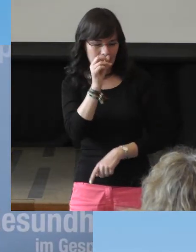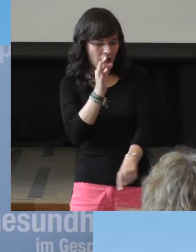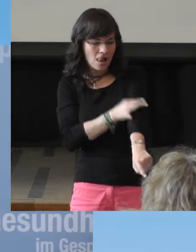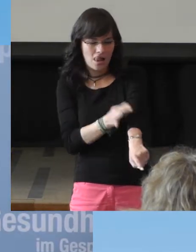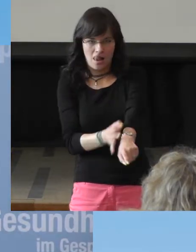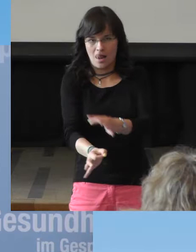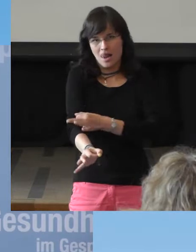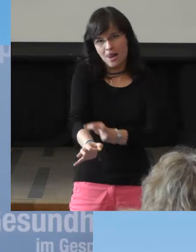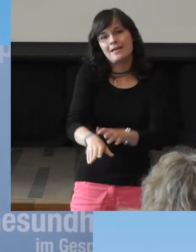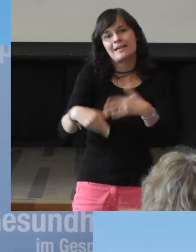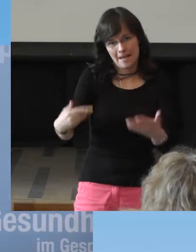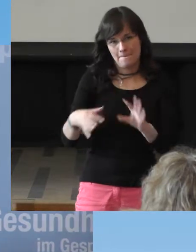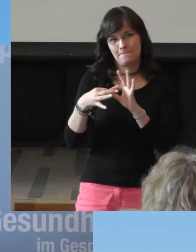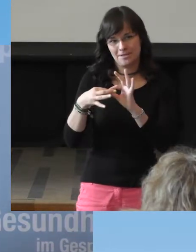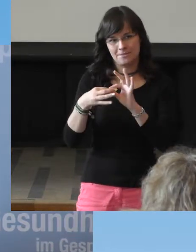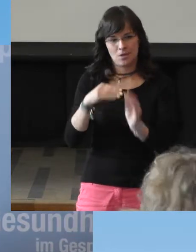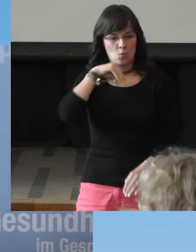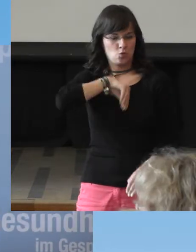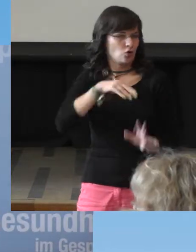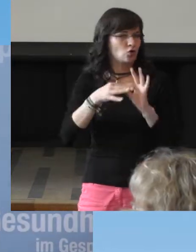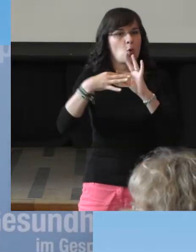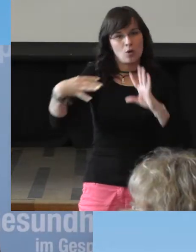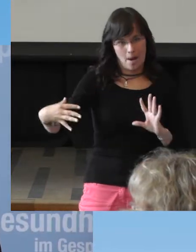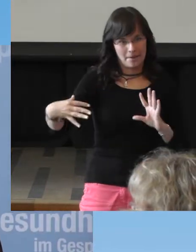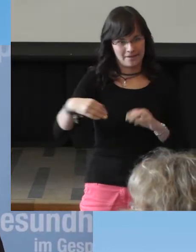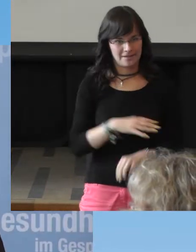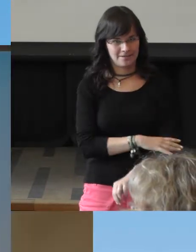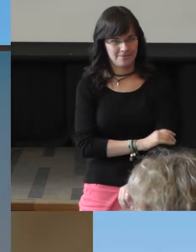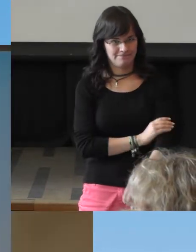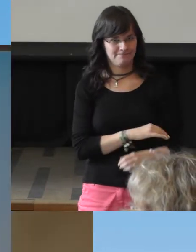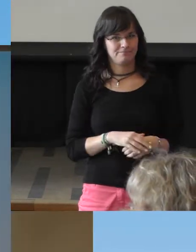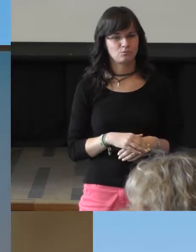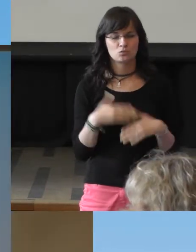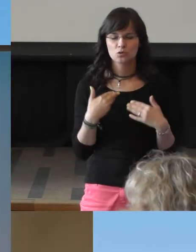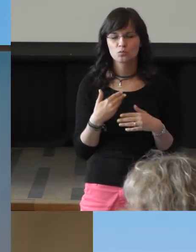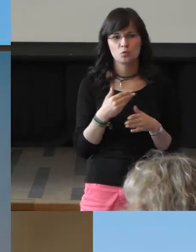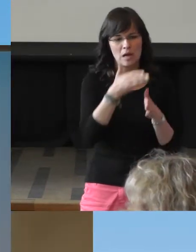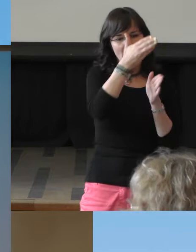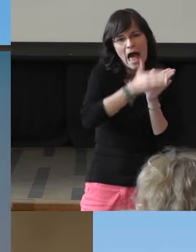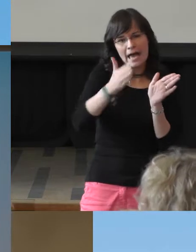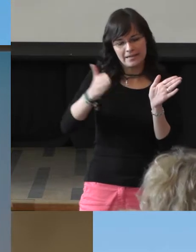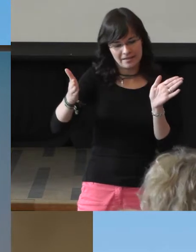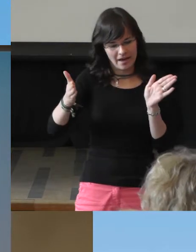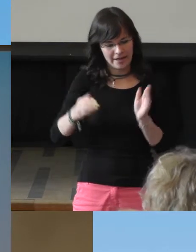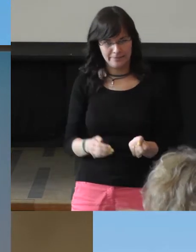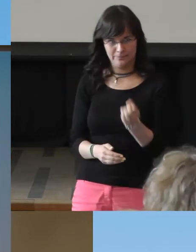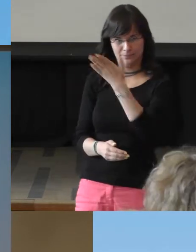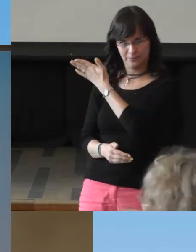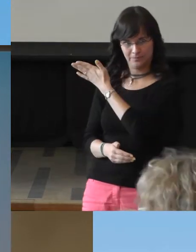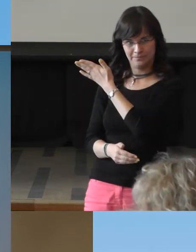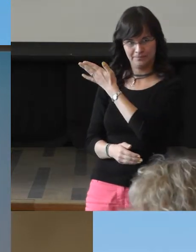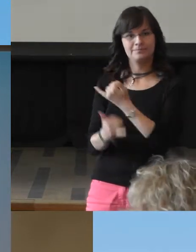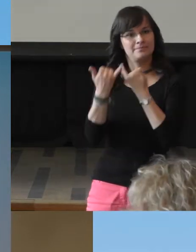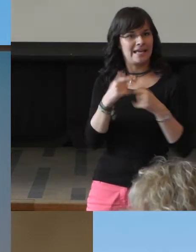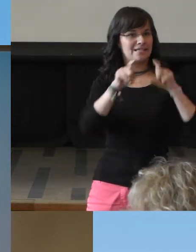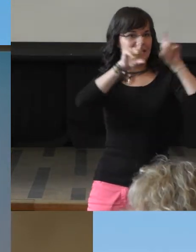drauf zu sprechen kommen. Ich habe das noch ein bisschen eingeteilt hier, also immer wenn Sie diese Folie sehen, dann sehen Sie, jetzt sind wir